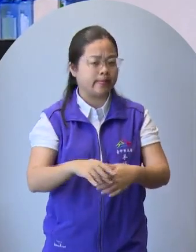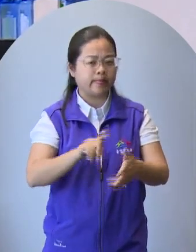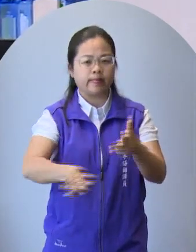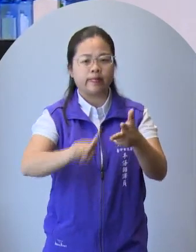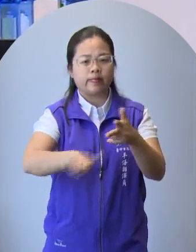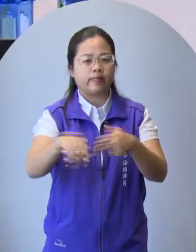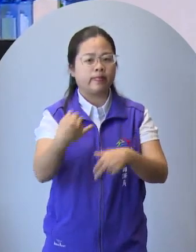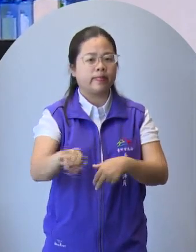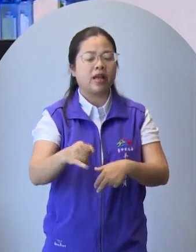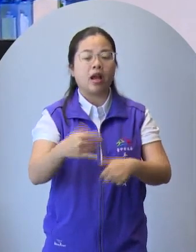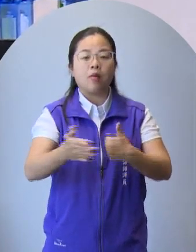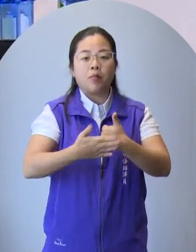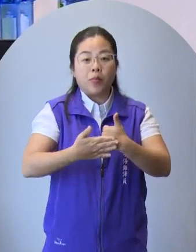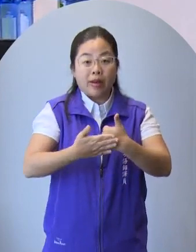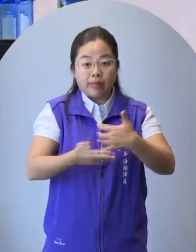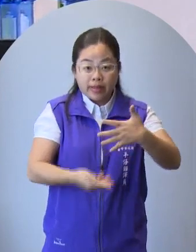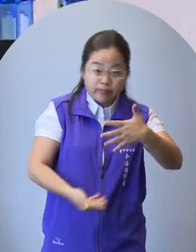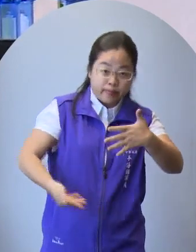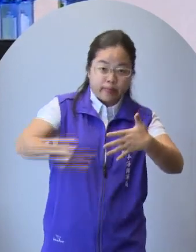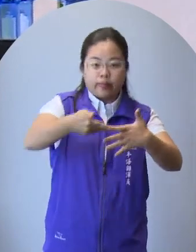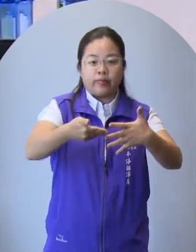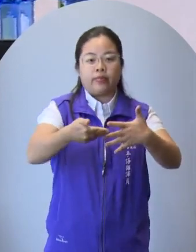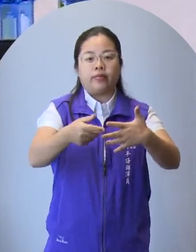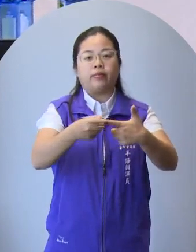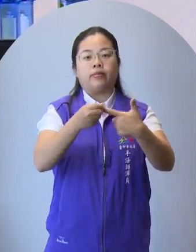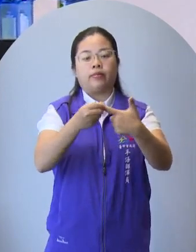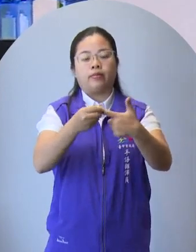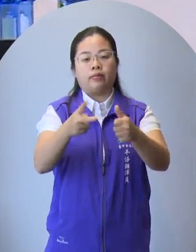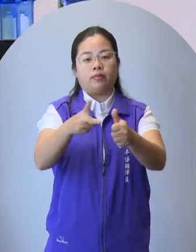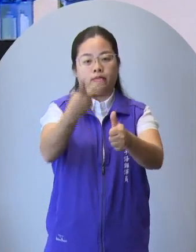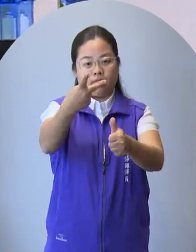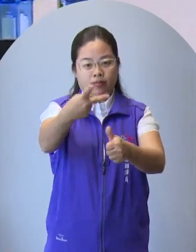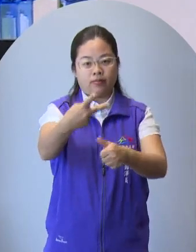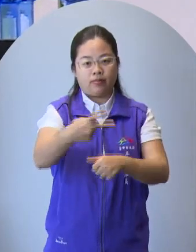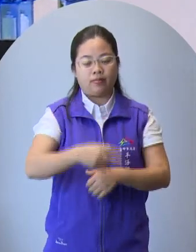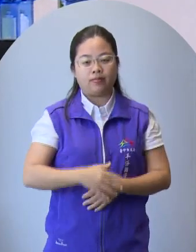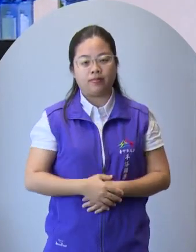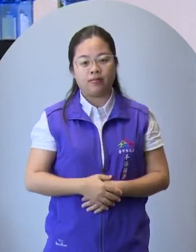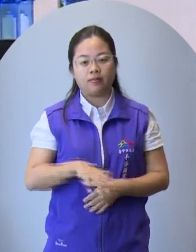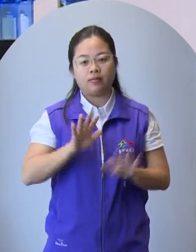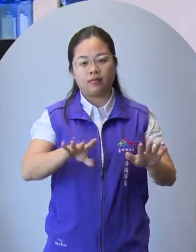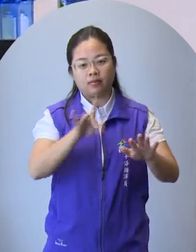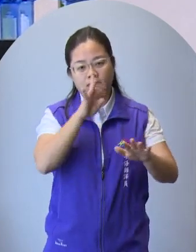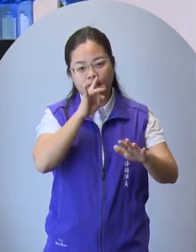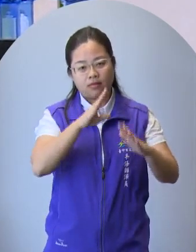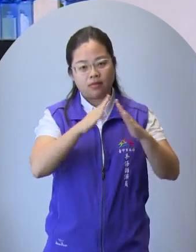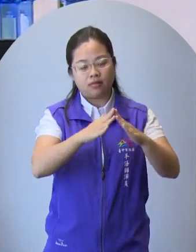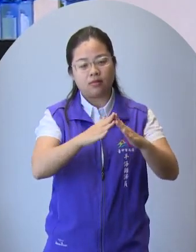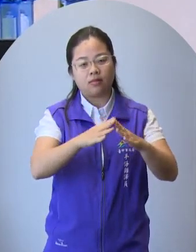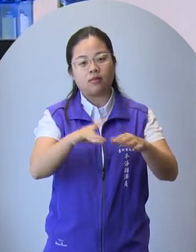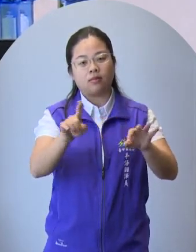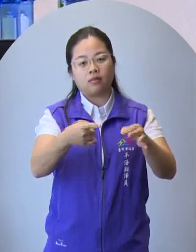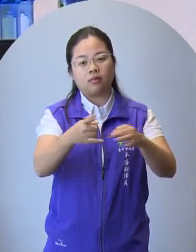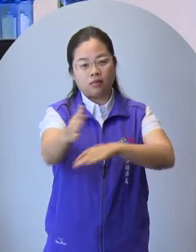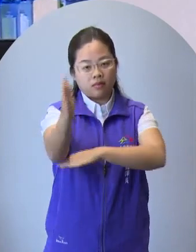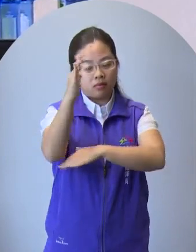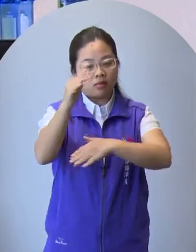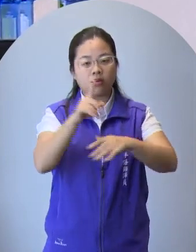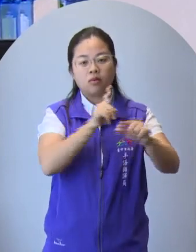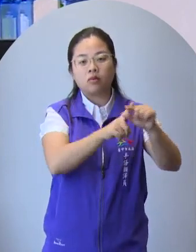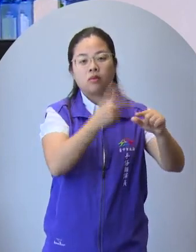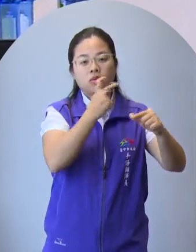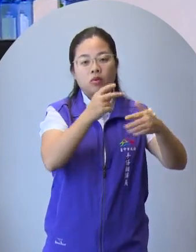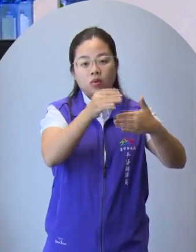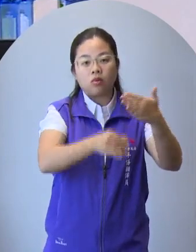把我们拉高为第二级啊，所以我们现在台中市的财政在中央规定